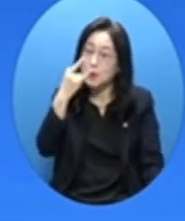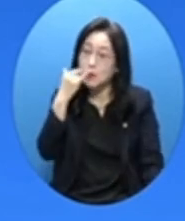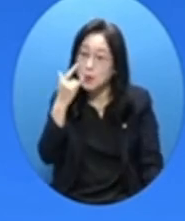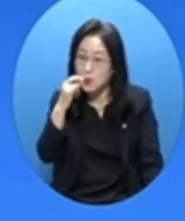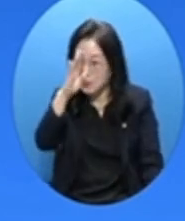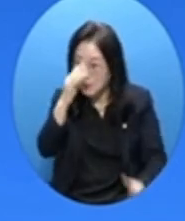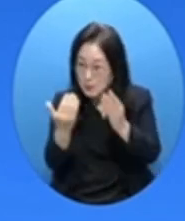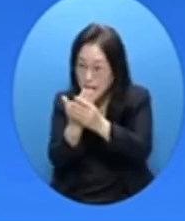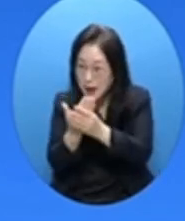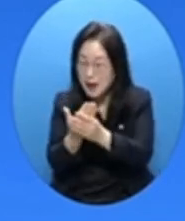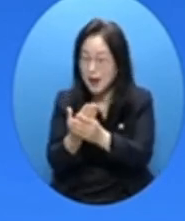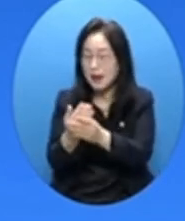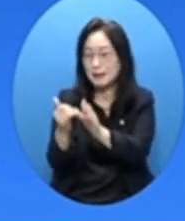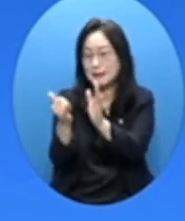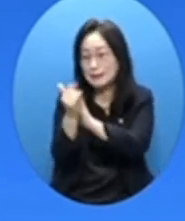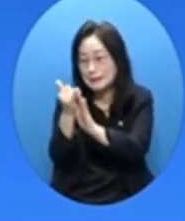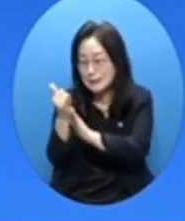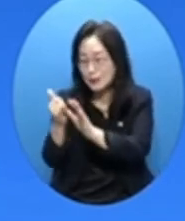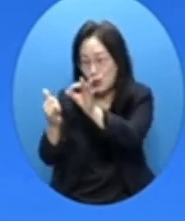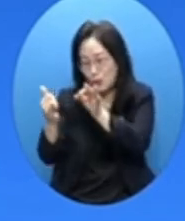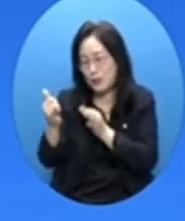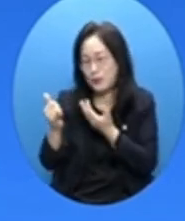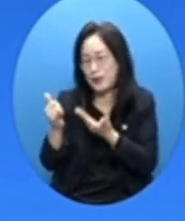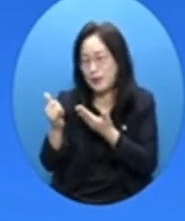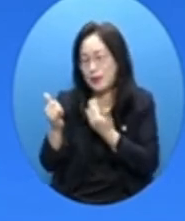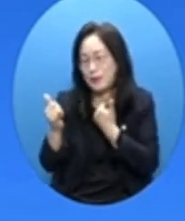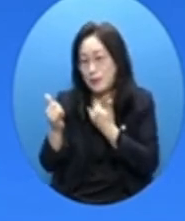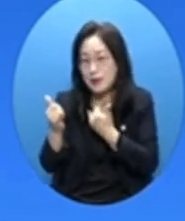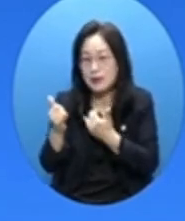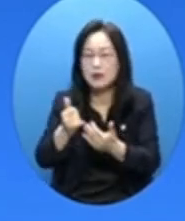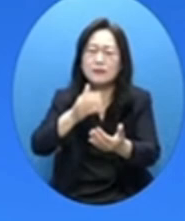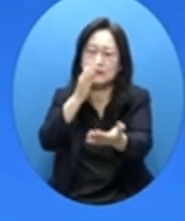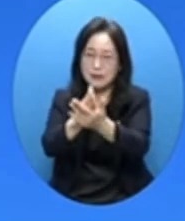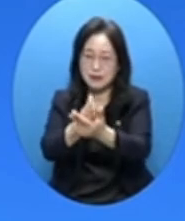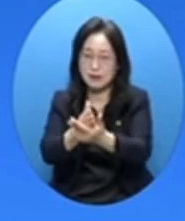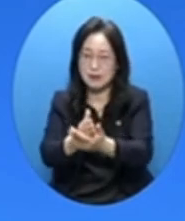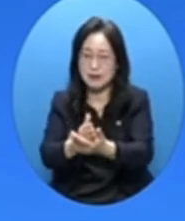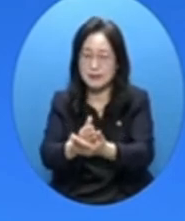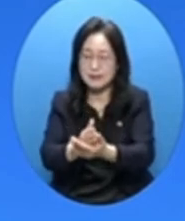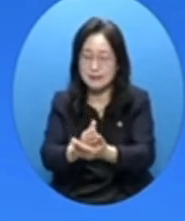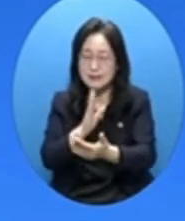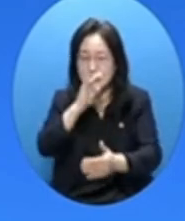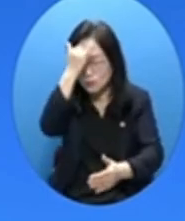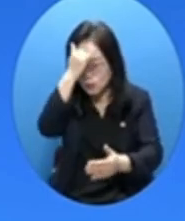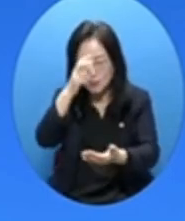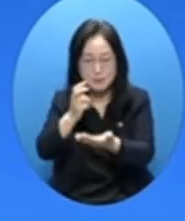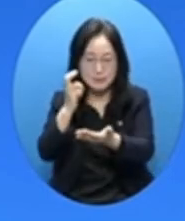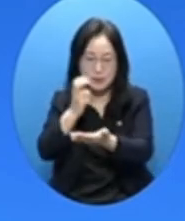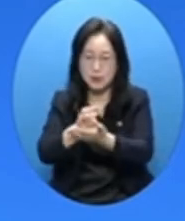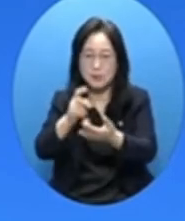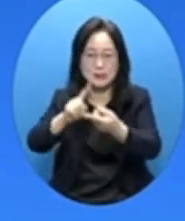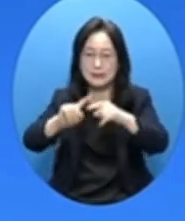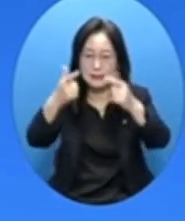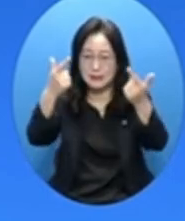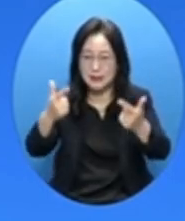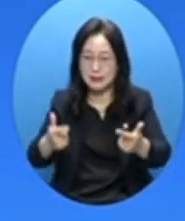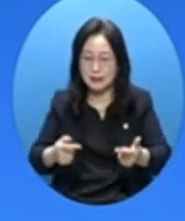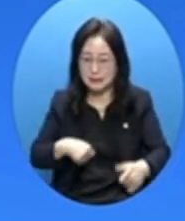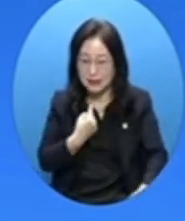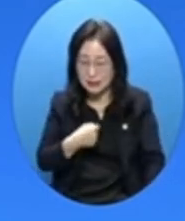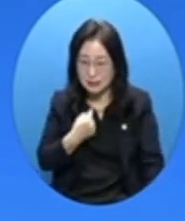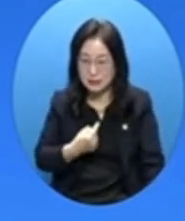떨어질까 하고 와서 그렇게 하는 것은 진정한 효도가 아닙니다 그런데 결국 딱 자기가 잘 되겠어 물질의